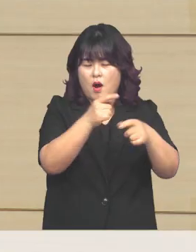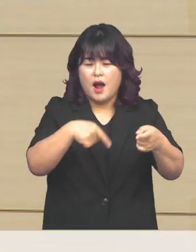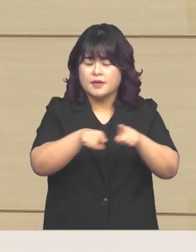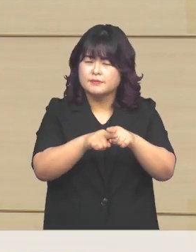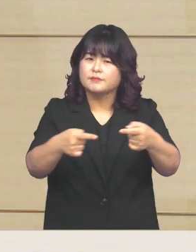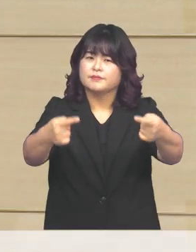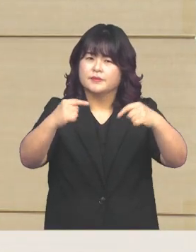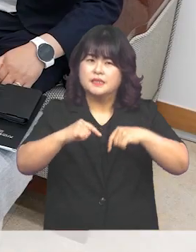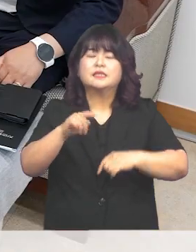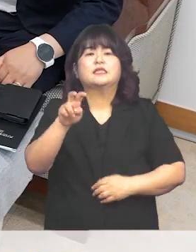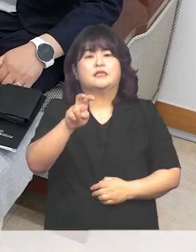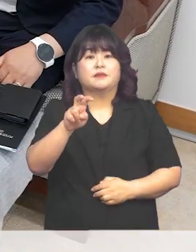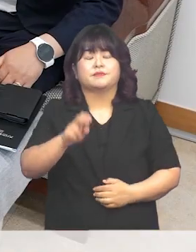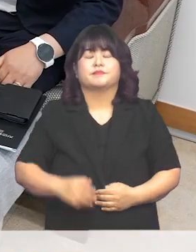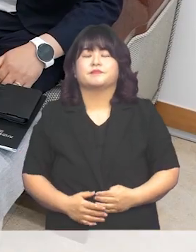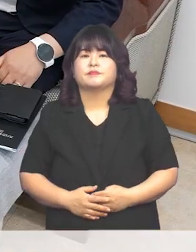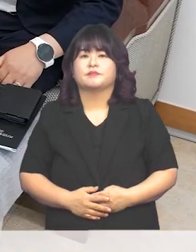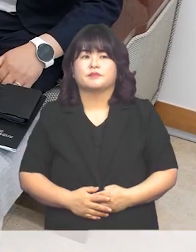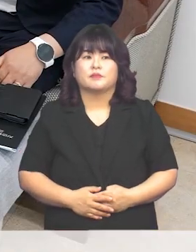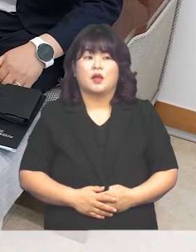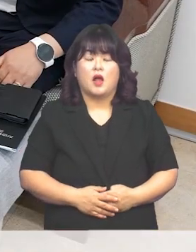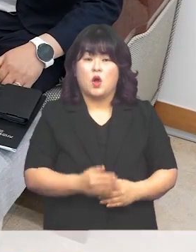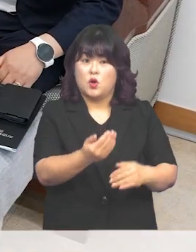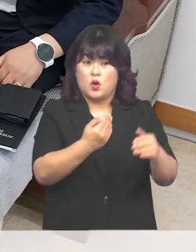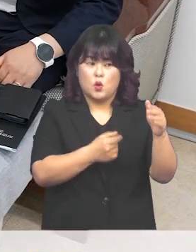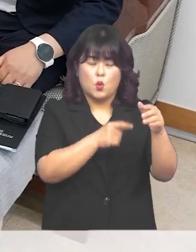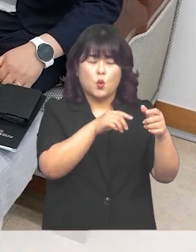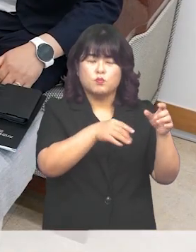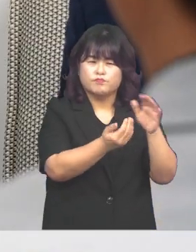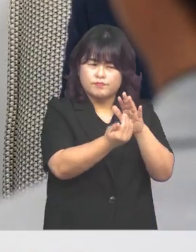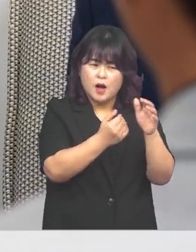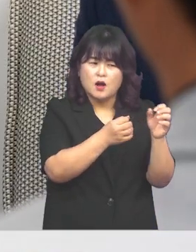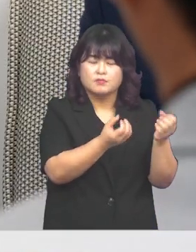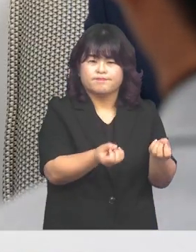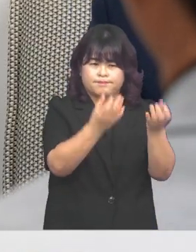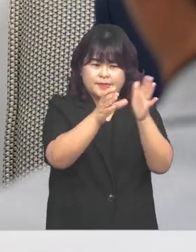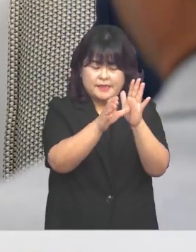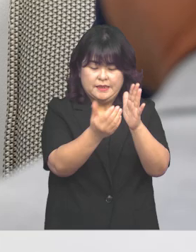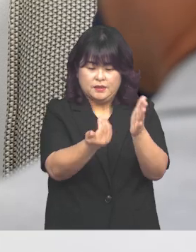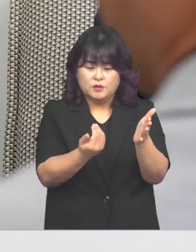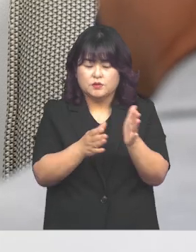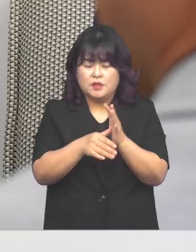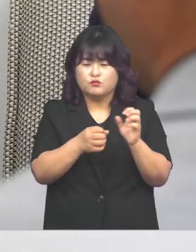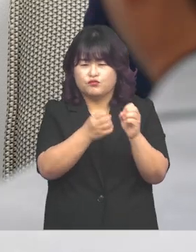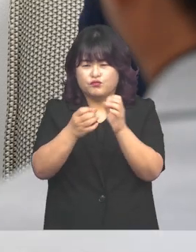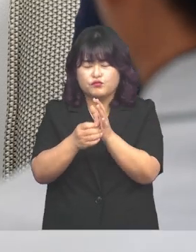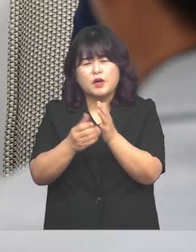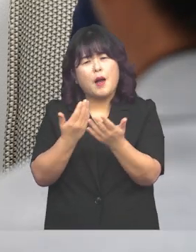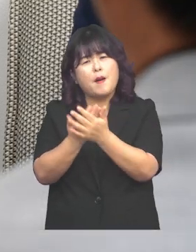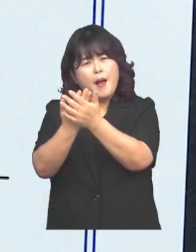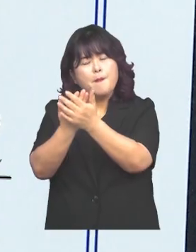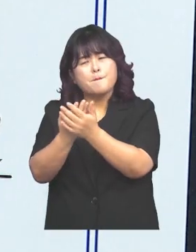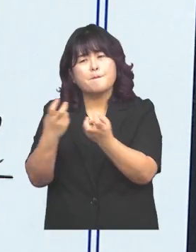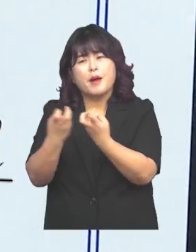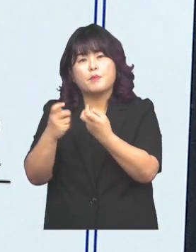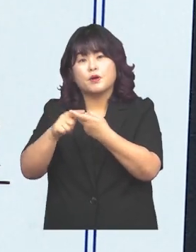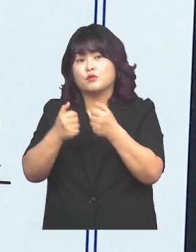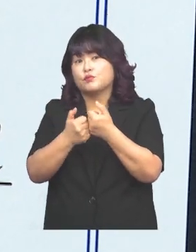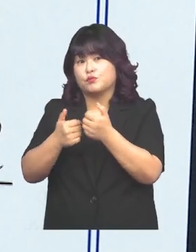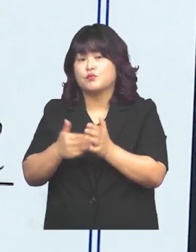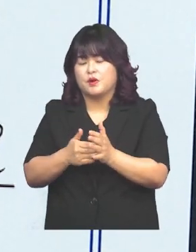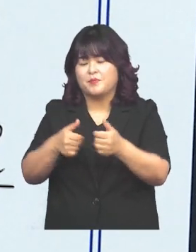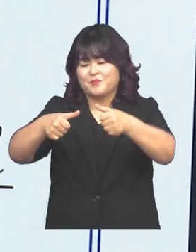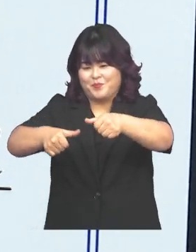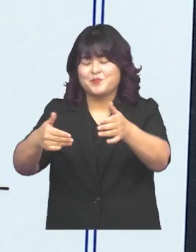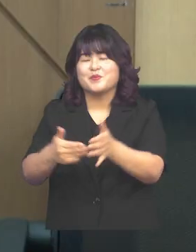명이 참석했습니다. 협약식에 앞서 이상일 시장과 송인원 군수는 환담을 나누며 두 도시 간 협력 방안을 논의했으며 이어